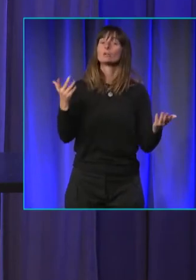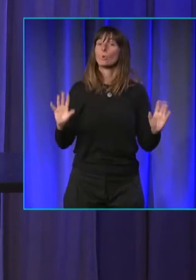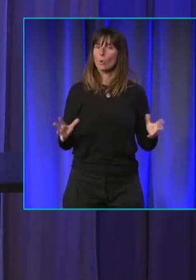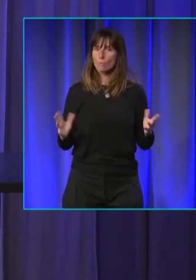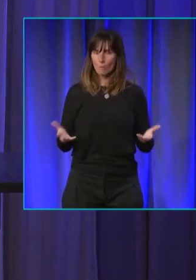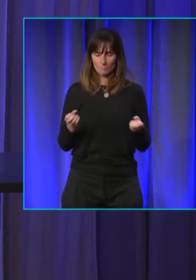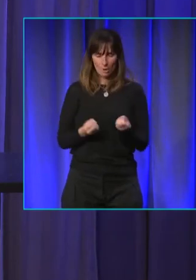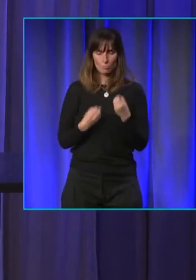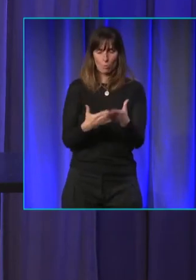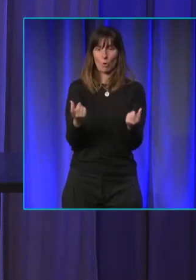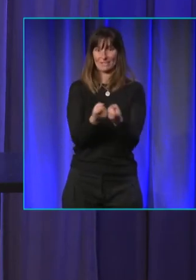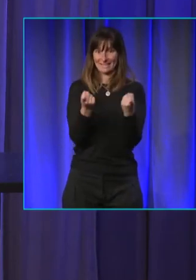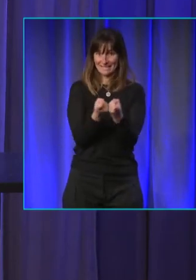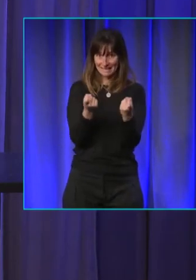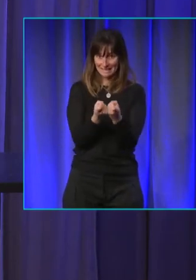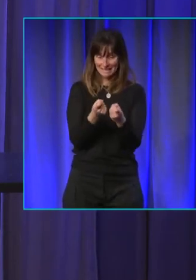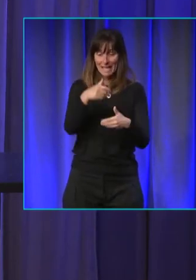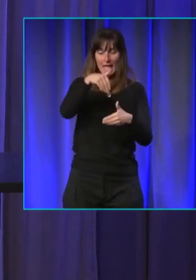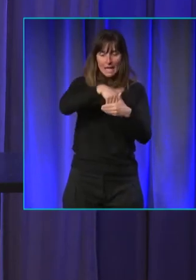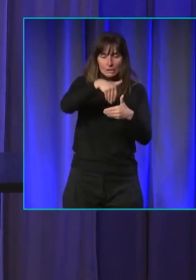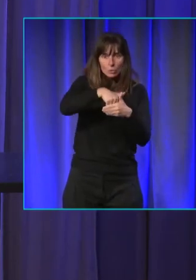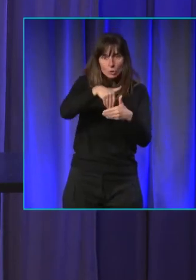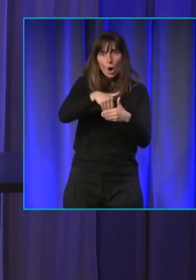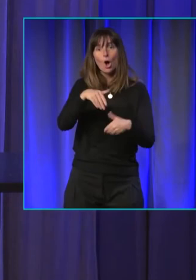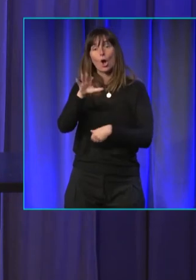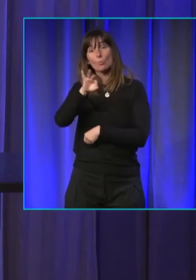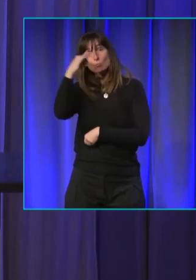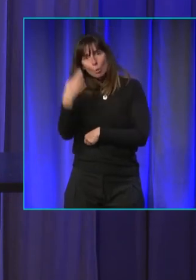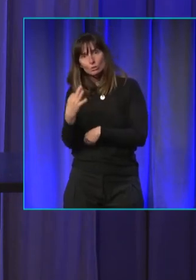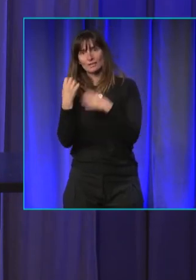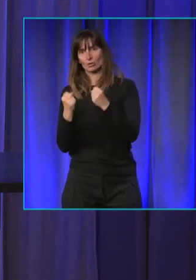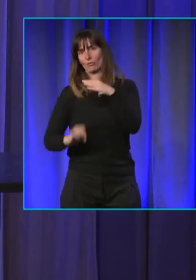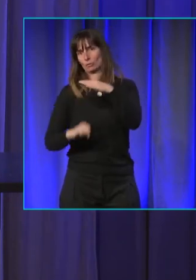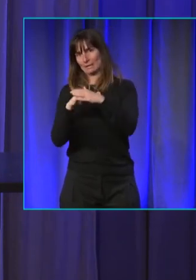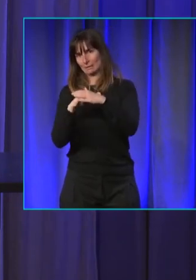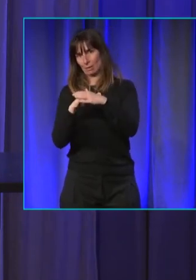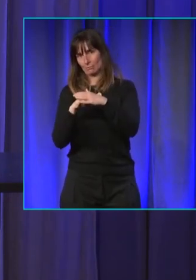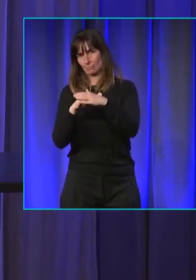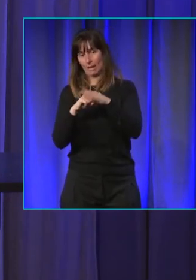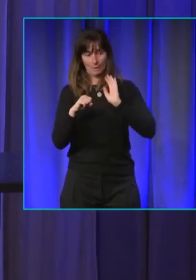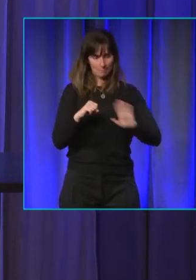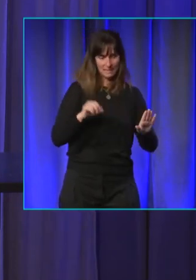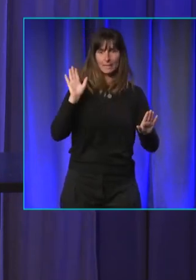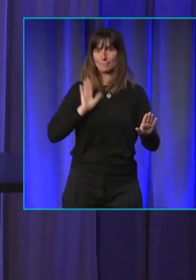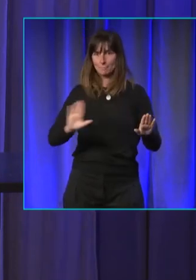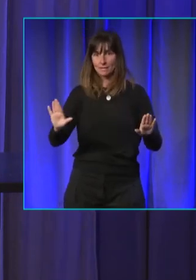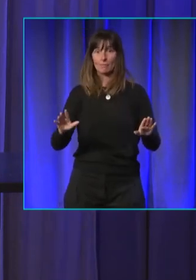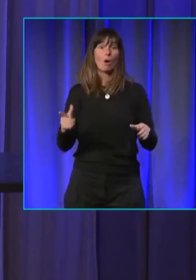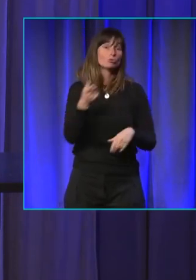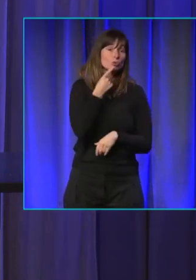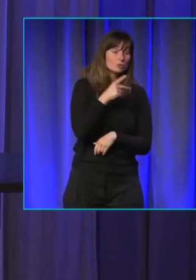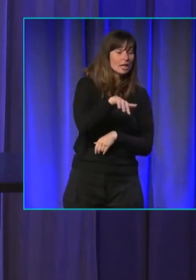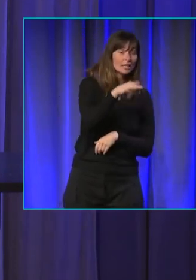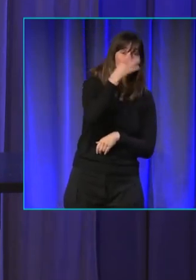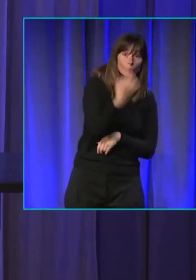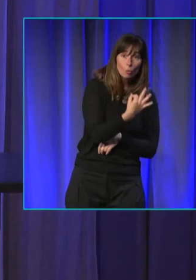dont l'intensité est calculée en pourcentage de la force maximale de l'enfant, et en pourcentage de la force maximale de l'adulte. Donc ça peut être 15%.